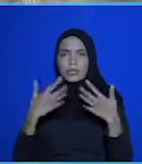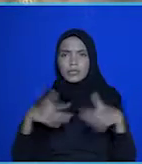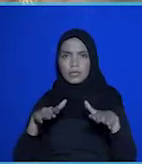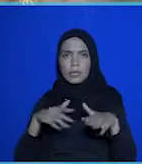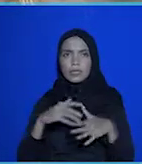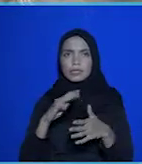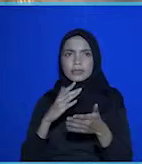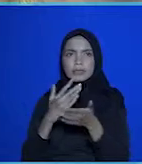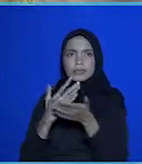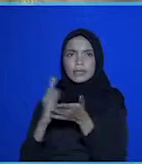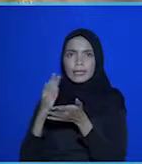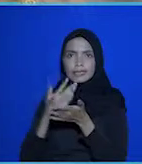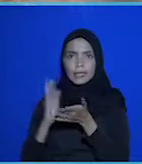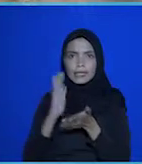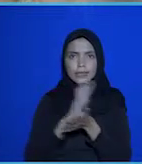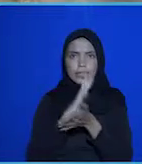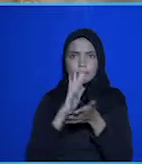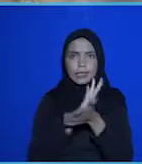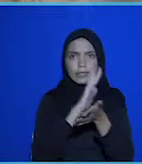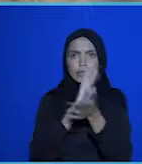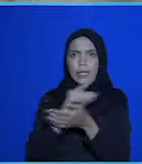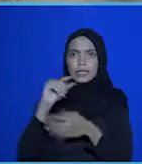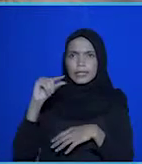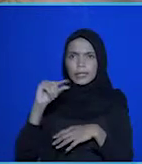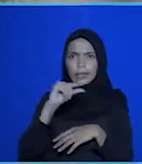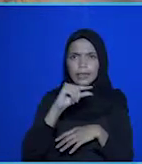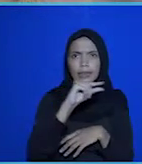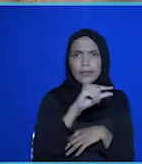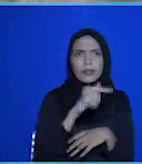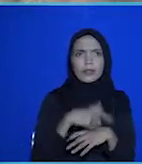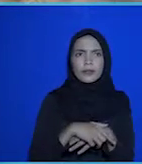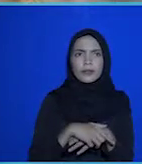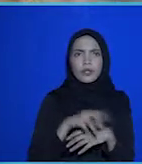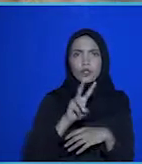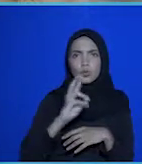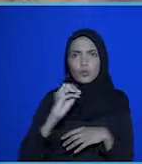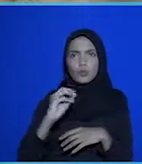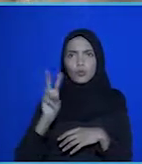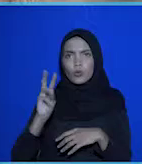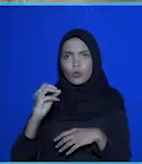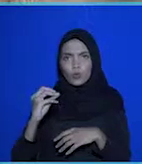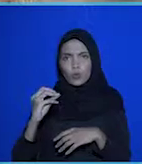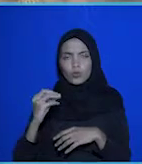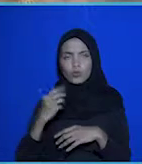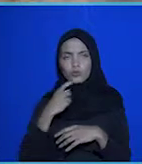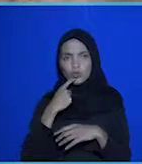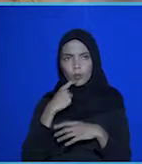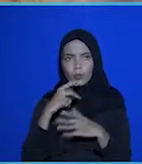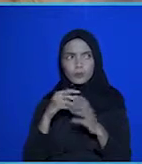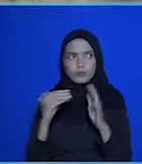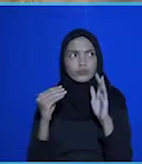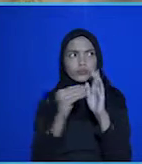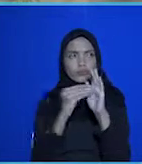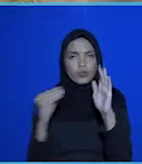ini selesai, sisa-sisanya yang sedikit-sedikit itu di 2020 kita